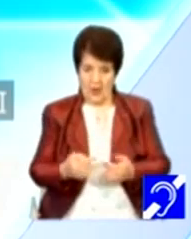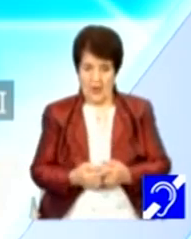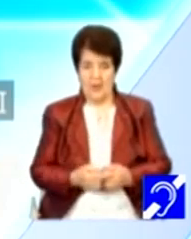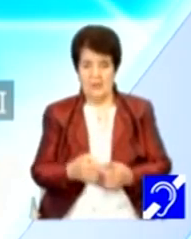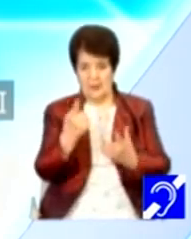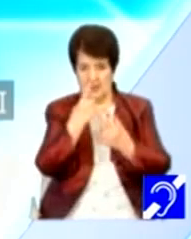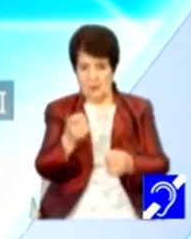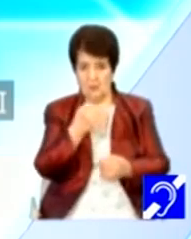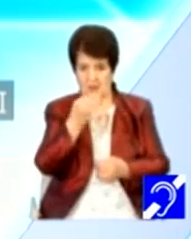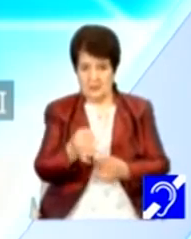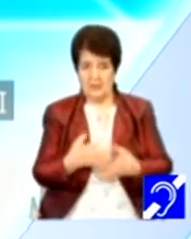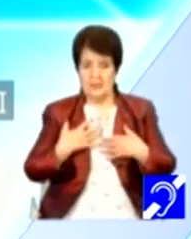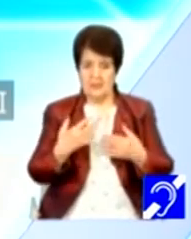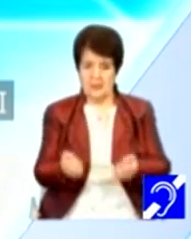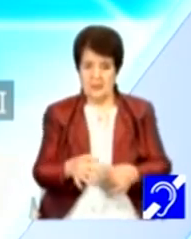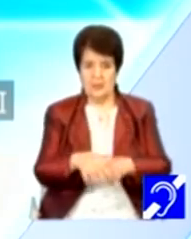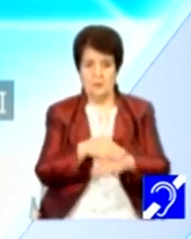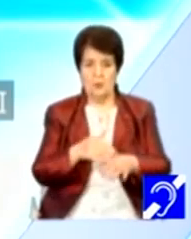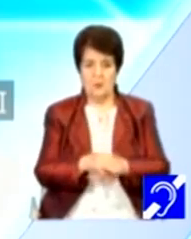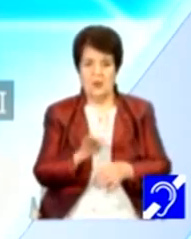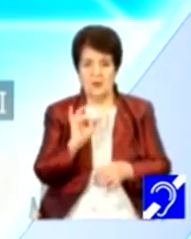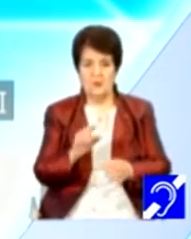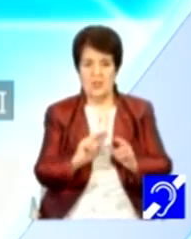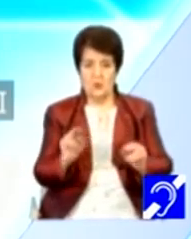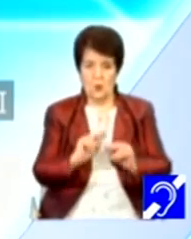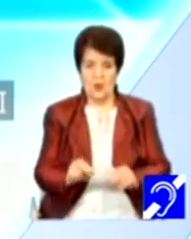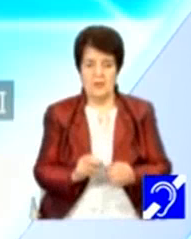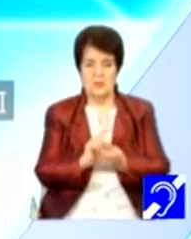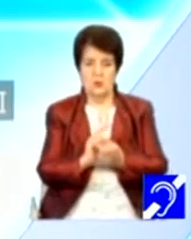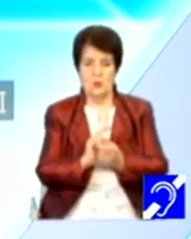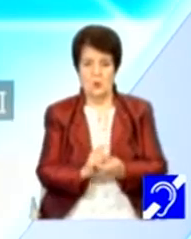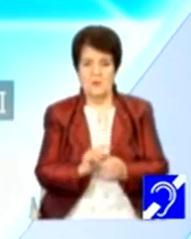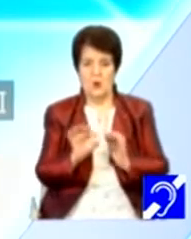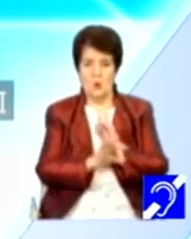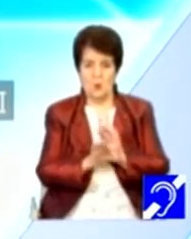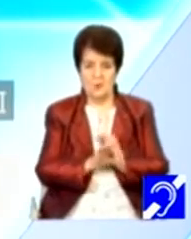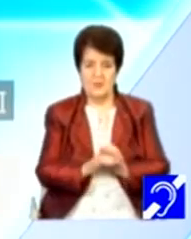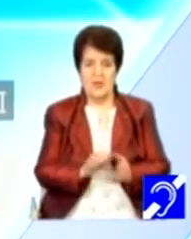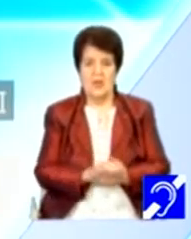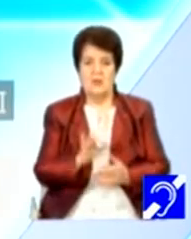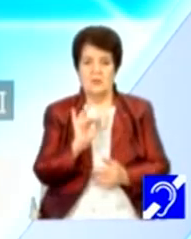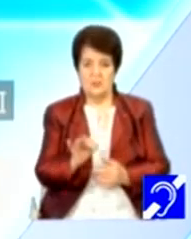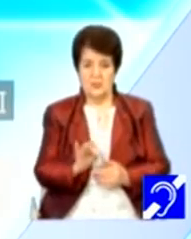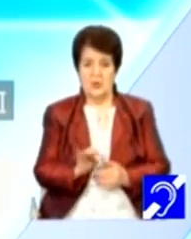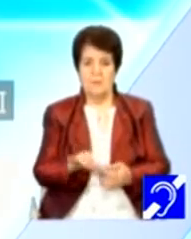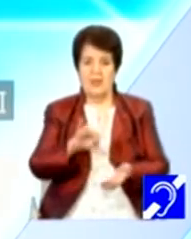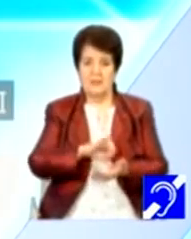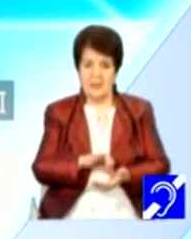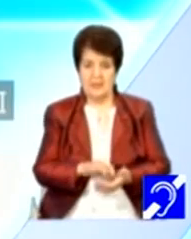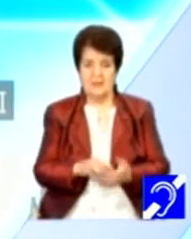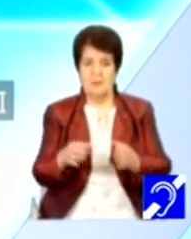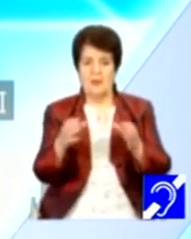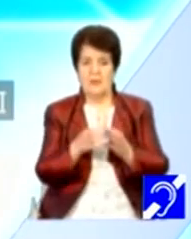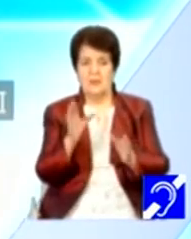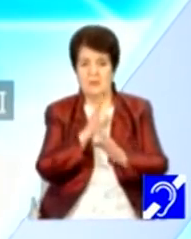le-am anunțat. Asta este și sănătatea publică și educația și lupta cu corupția. Și prezența Partidului